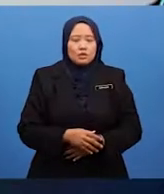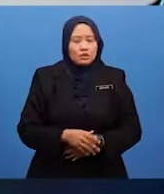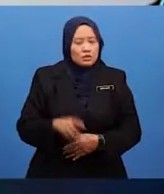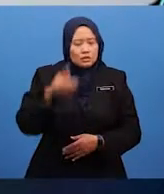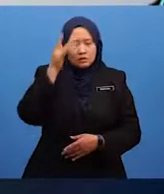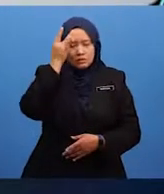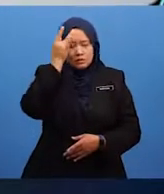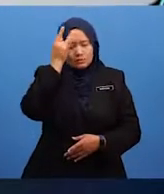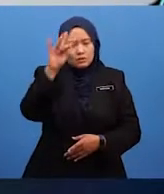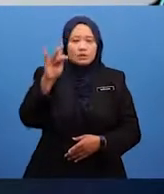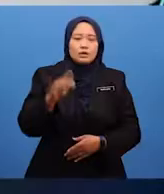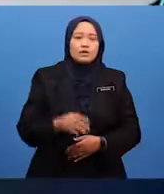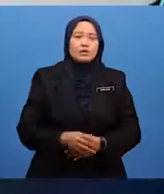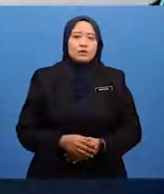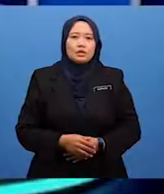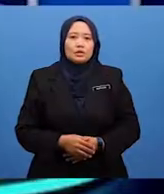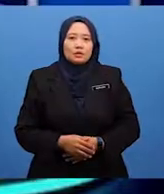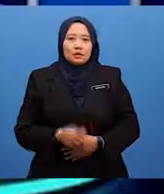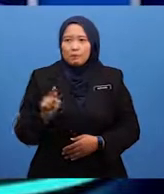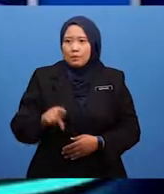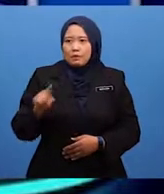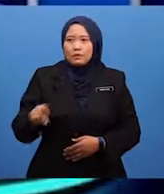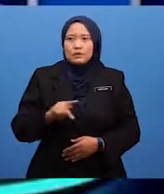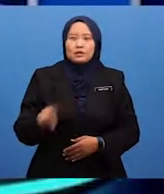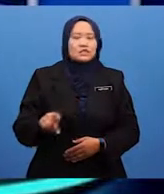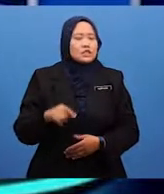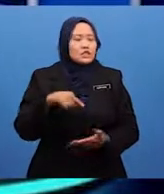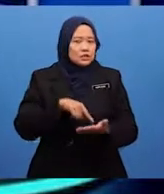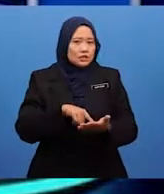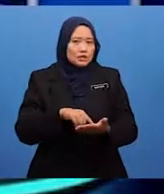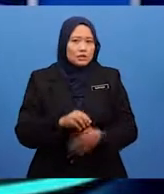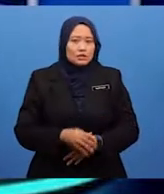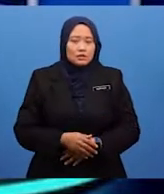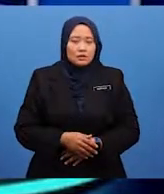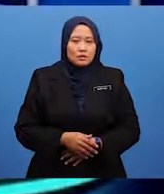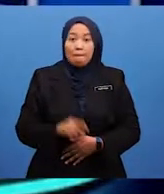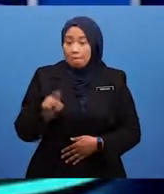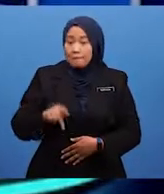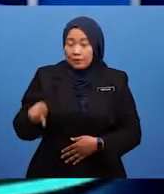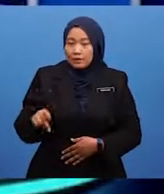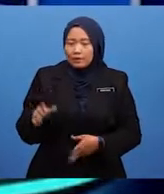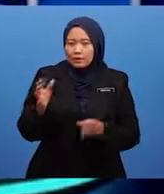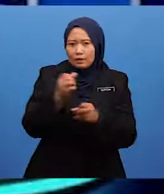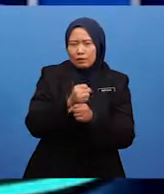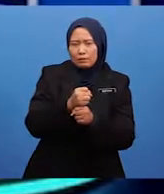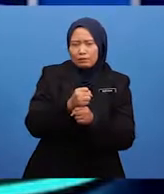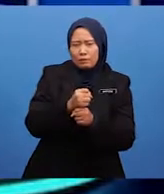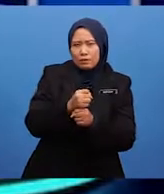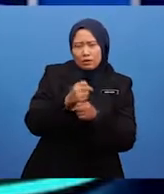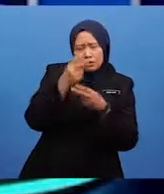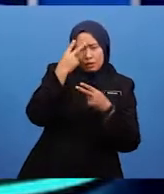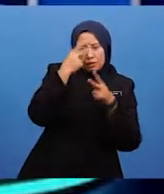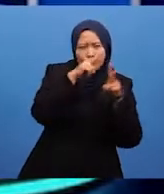dan berbakat sungguh pajapaja ini merah paja-paja sekian adanya pelajar-pelajar telah mendapat gambaran tentang